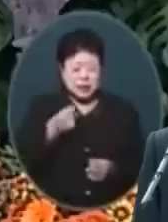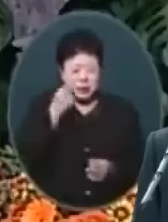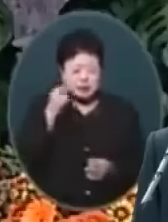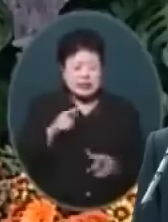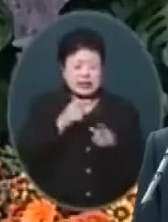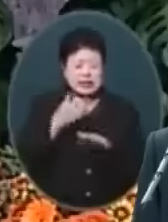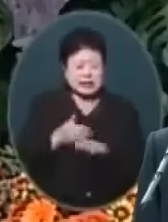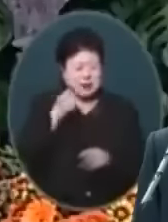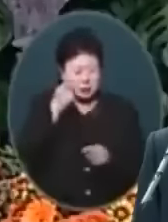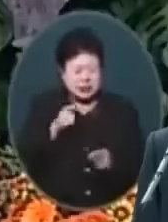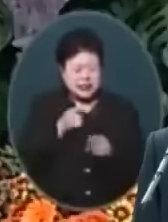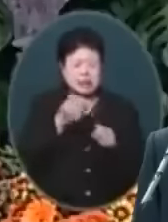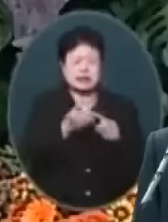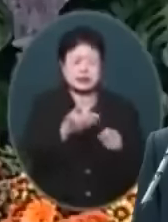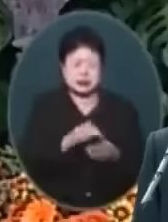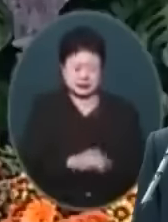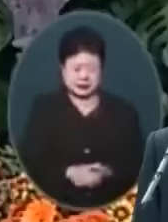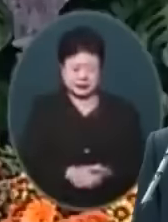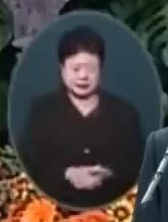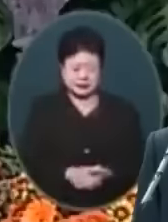아니라 남도 못 살게 만드는 것입니다.